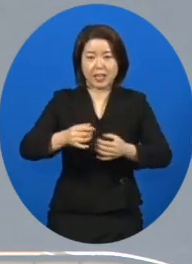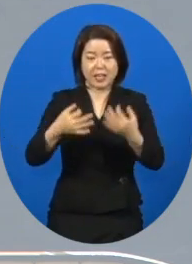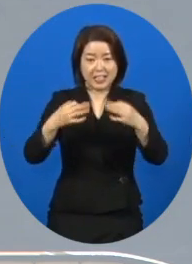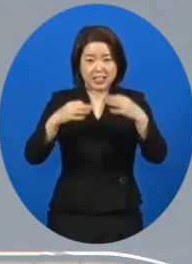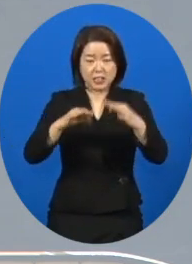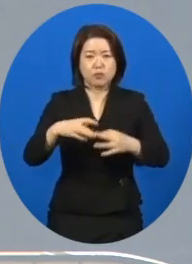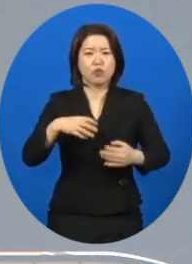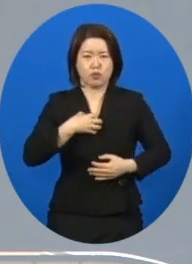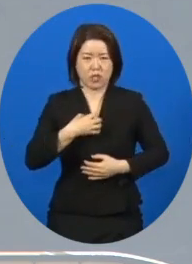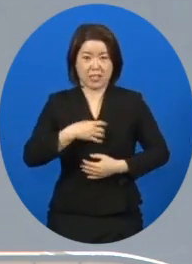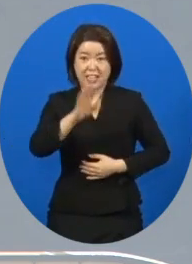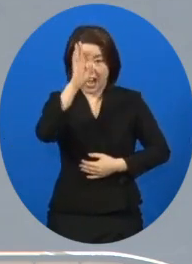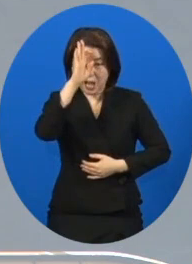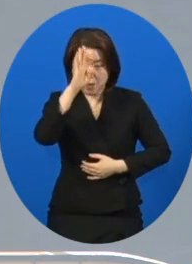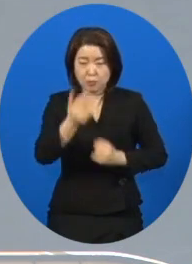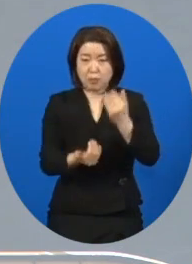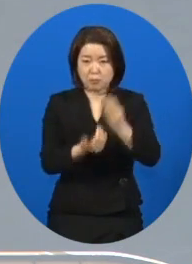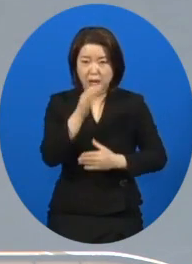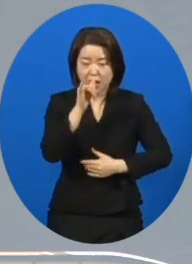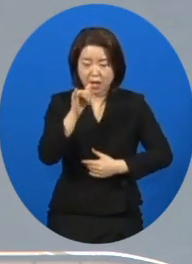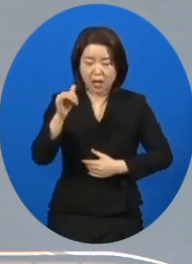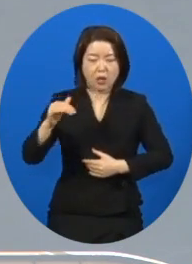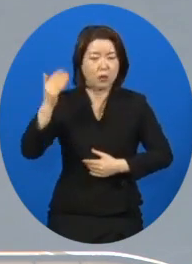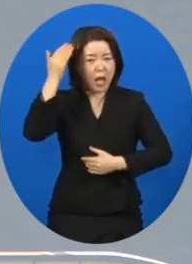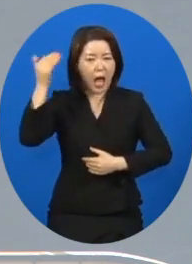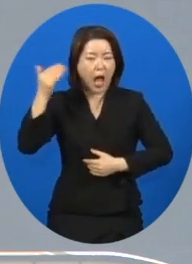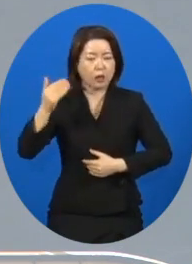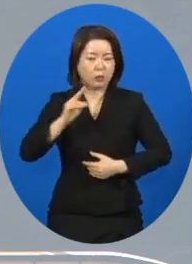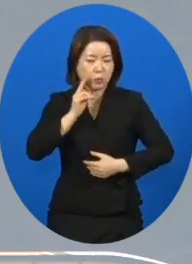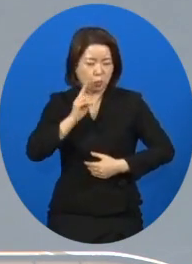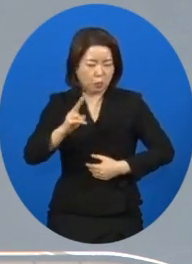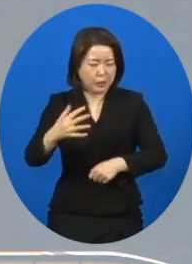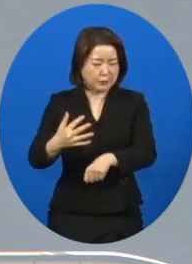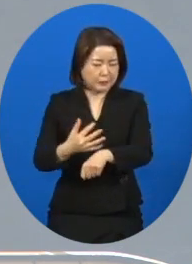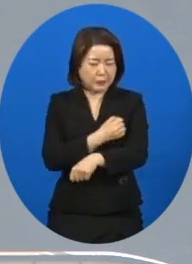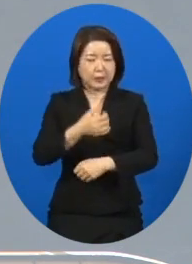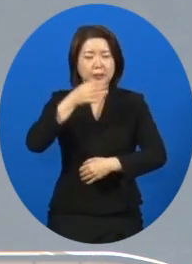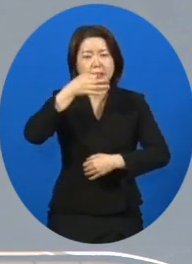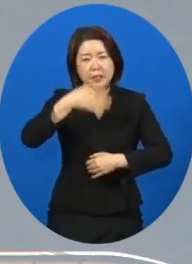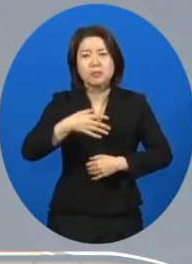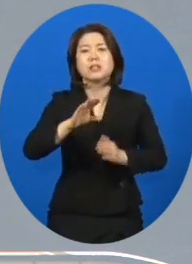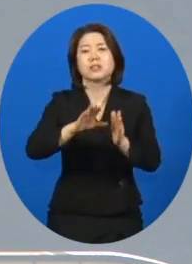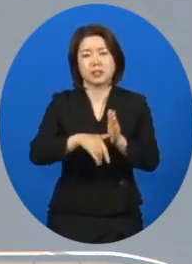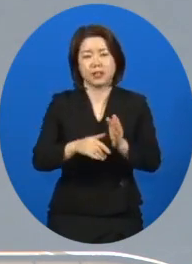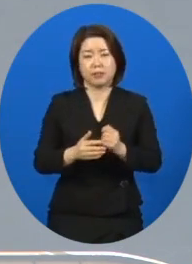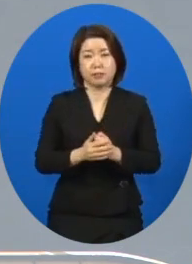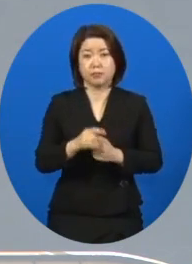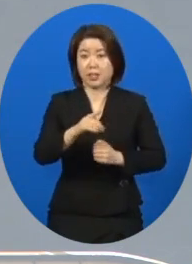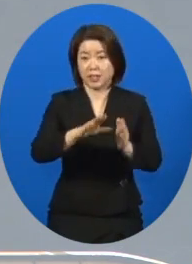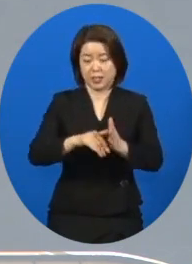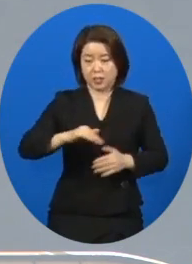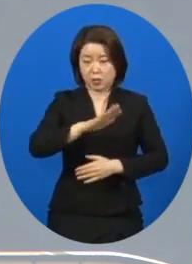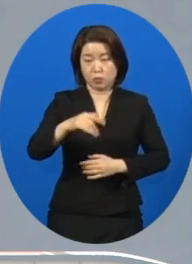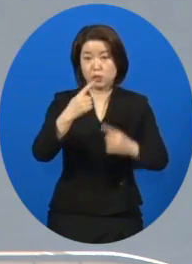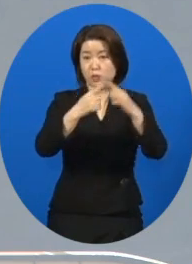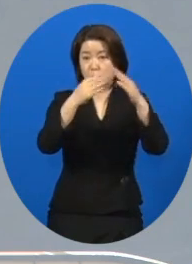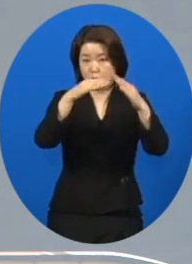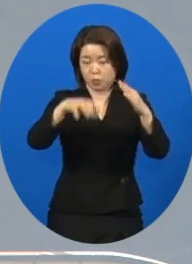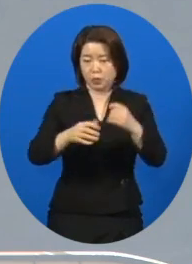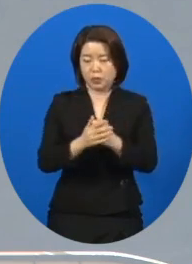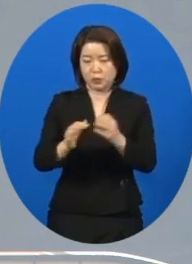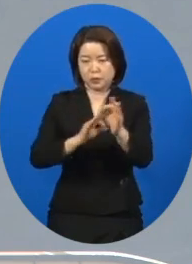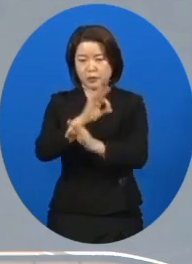우리나라도 경제적으로 굉장한 어려움을 겪었습니다. 그때 우리 교회도 재정에